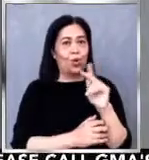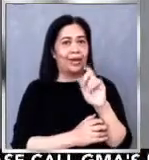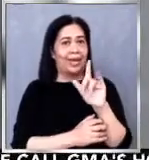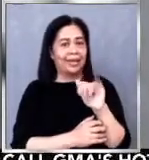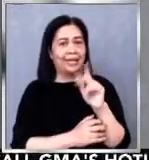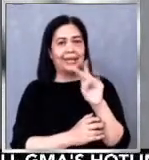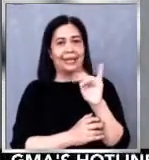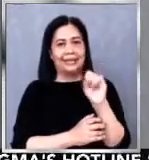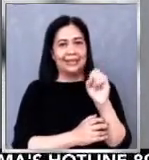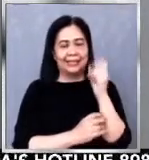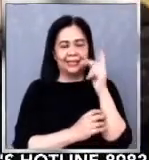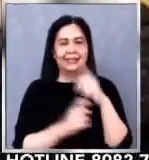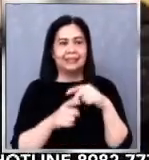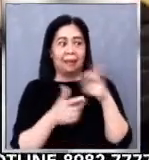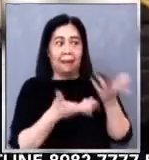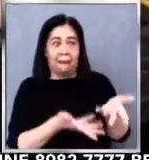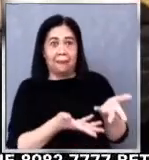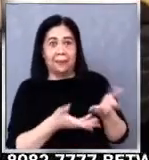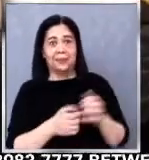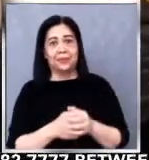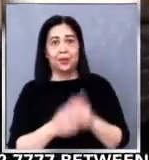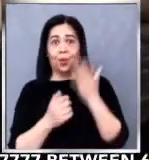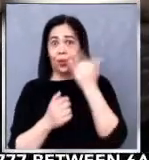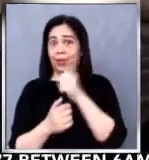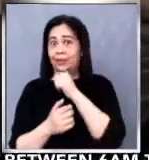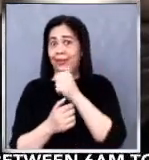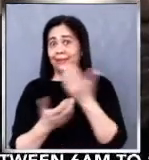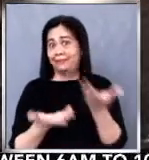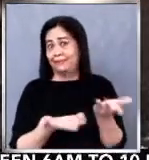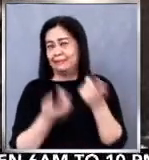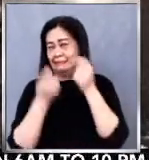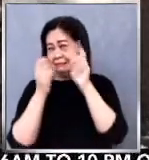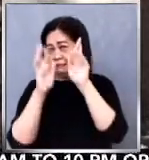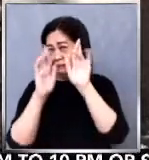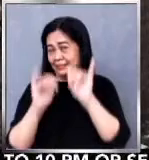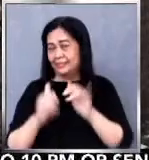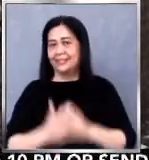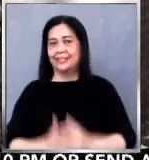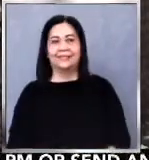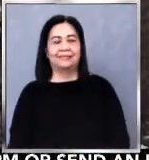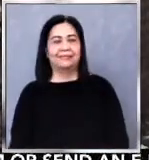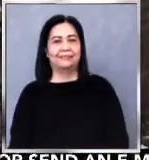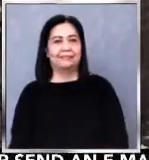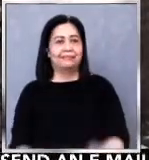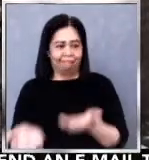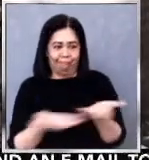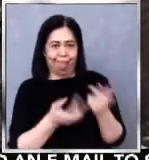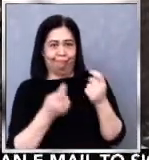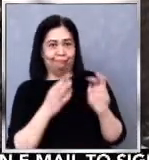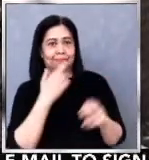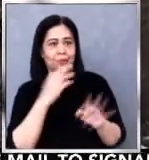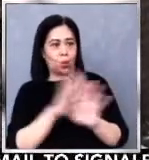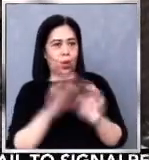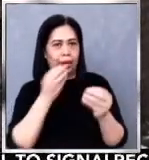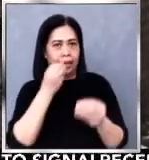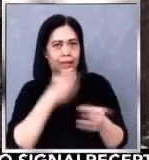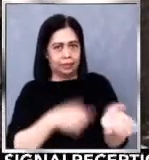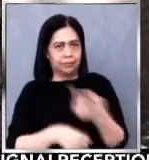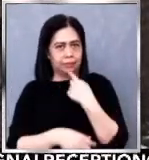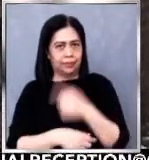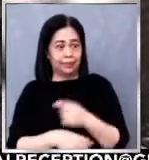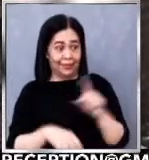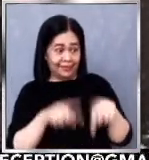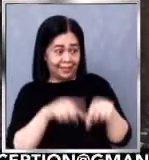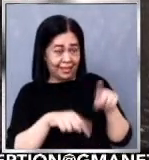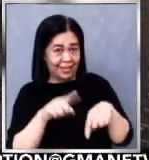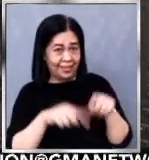total andyan naman na, bakit hindi naman natin subukan? Try niyo po na sabihin na wag kainin. Pensa tayo ah. So.